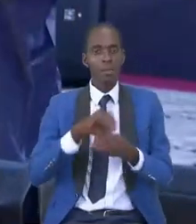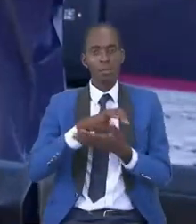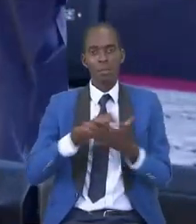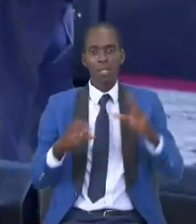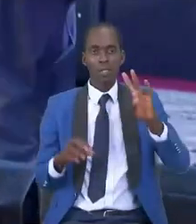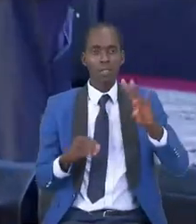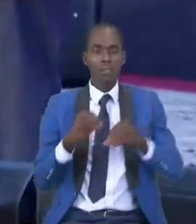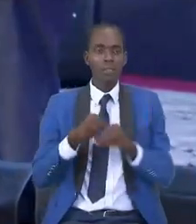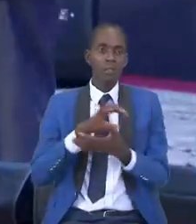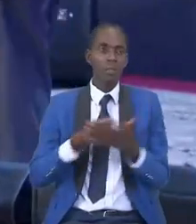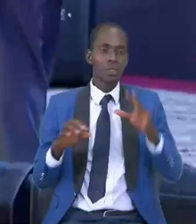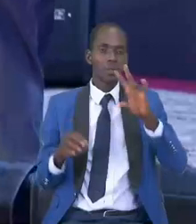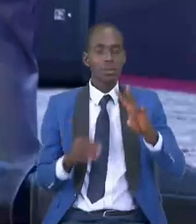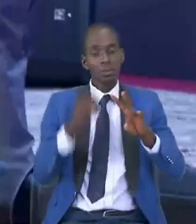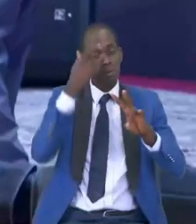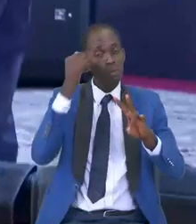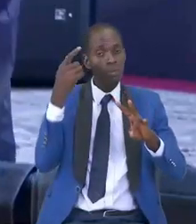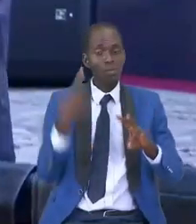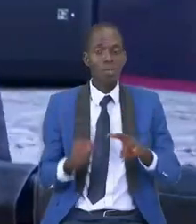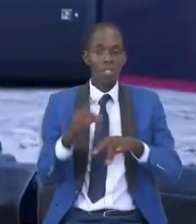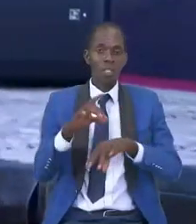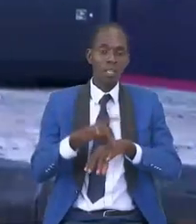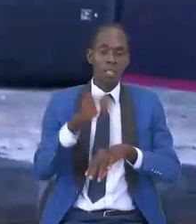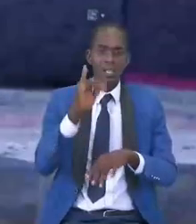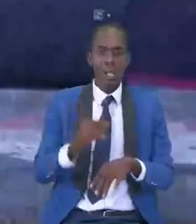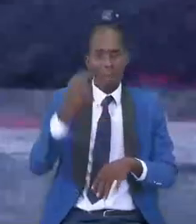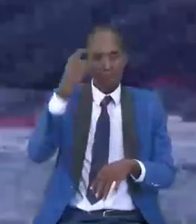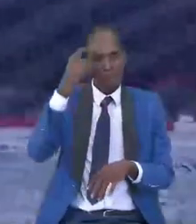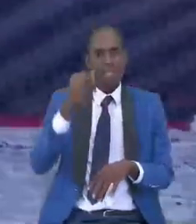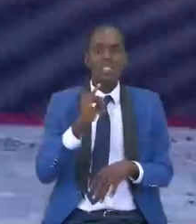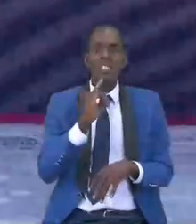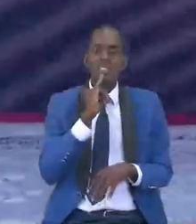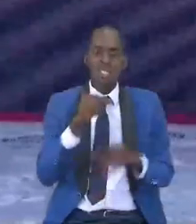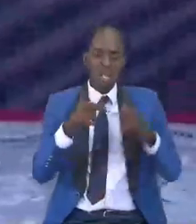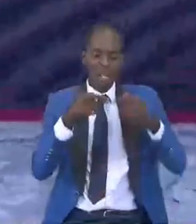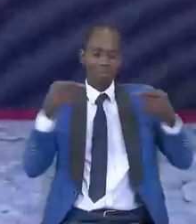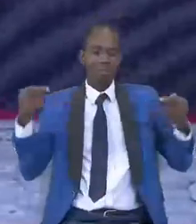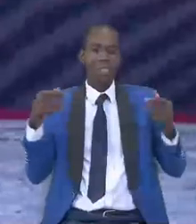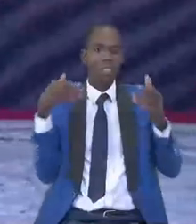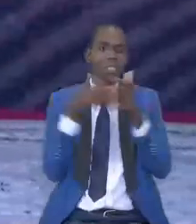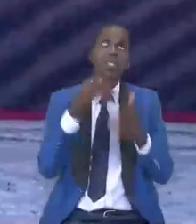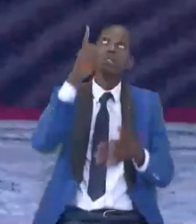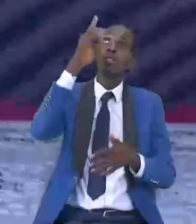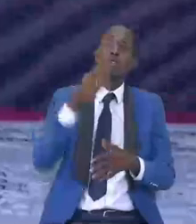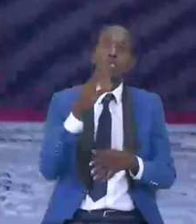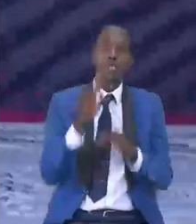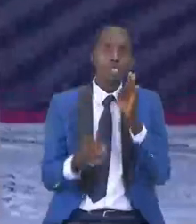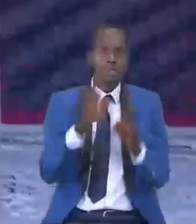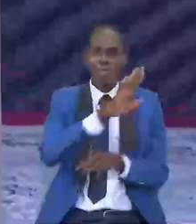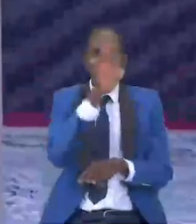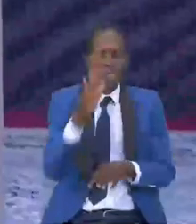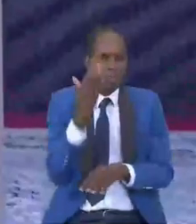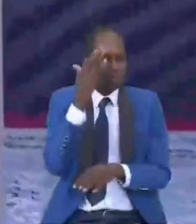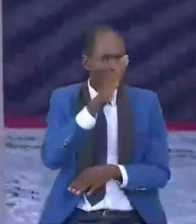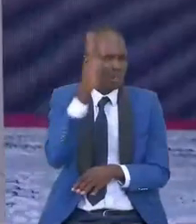Mais tandis que l'affection de l'esprit, c'est la vie et la paix. Verset 7, car l'affection de la chair est inimitié contre Dieu.